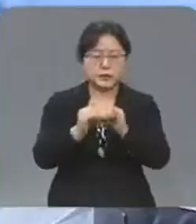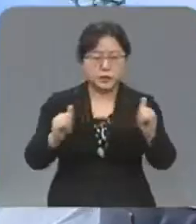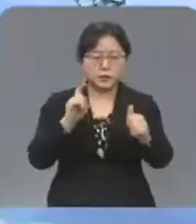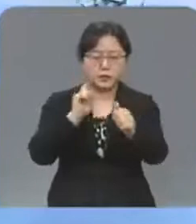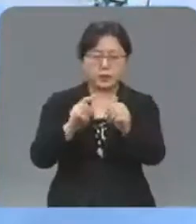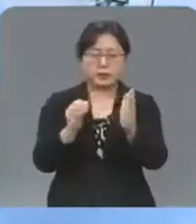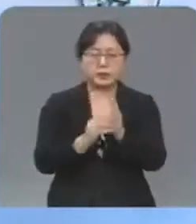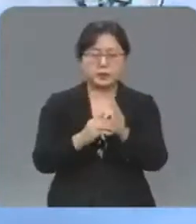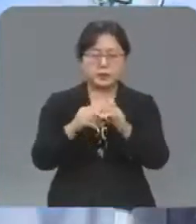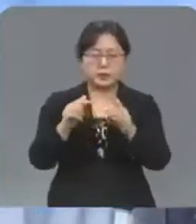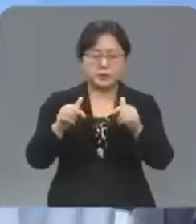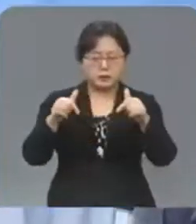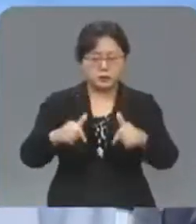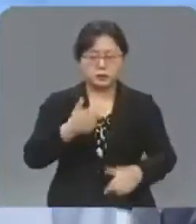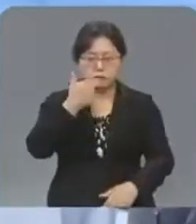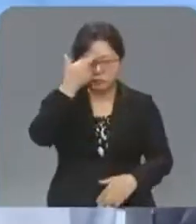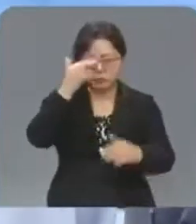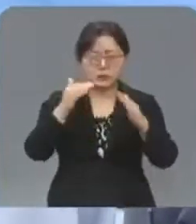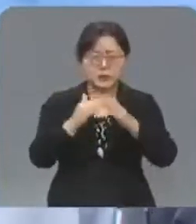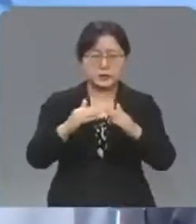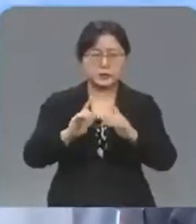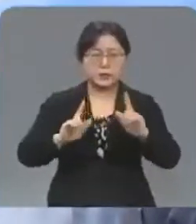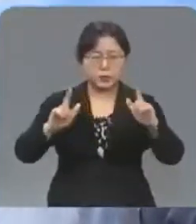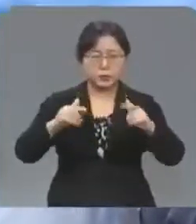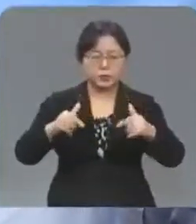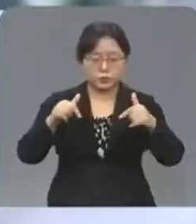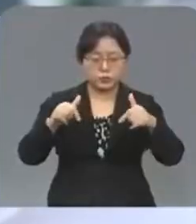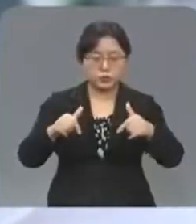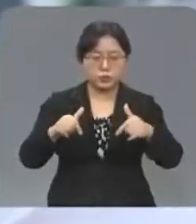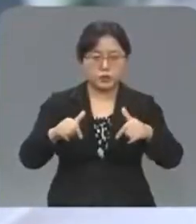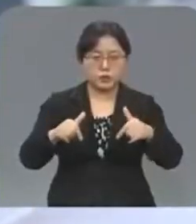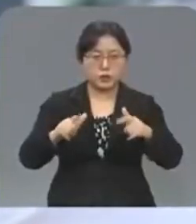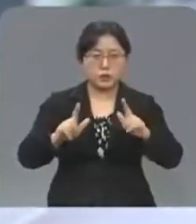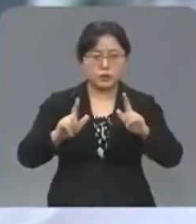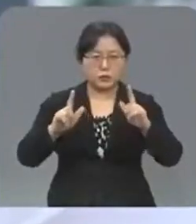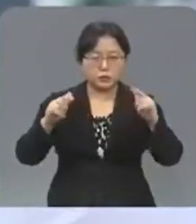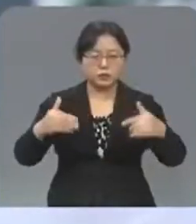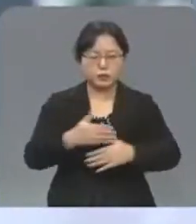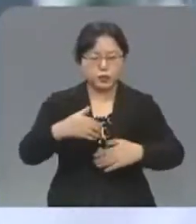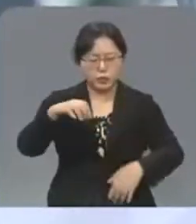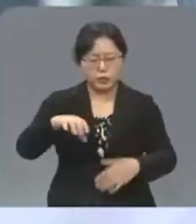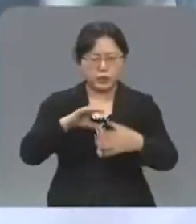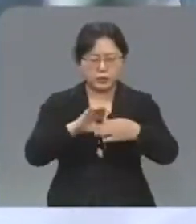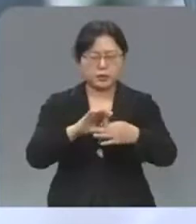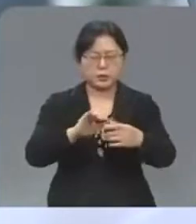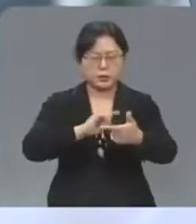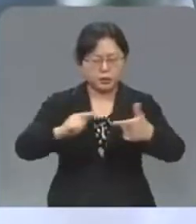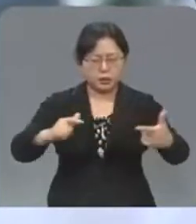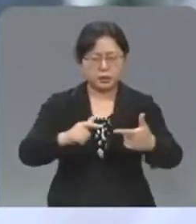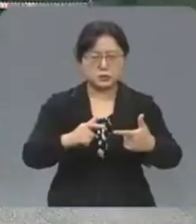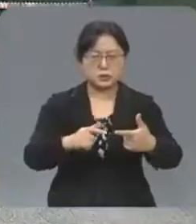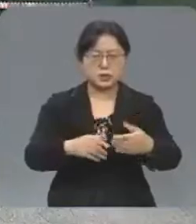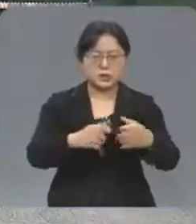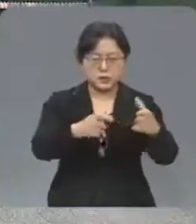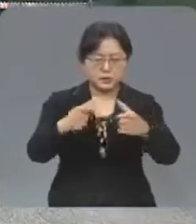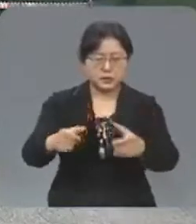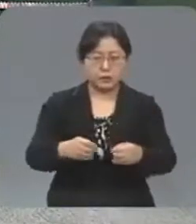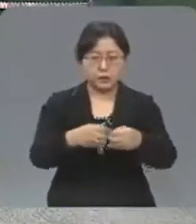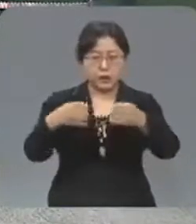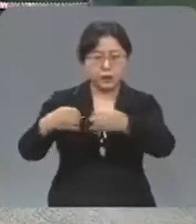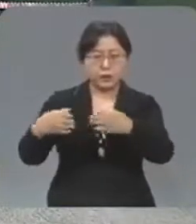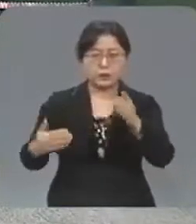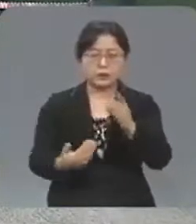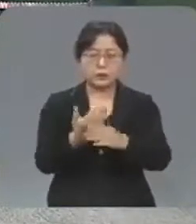확진됐고 서구 유흥업소와 동구 목욕장 관련 확진자도 계속 나오는 등 광주에서 다양한 경로로 지역 감염이